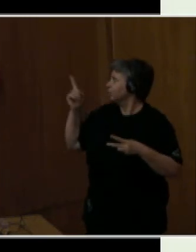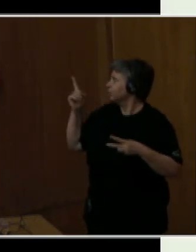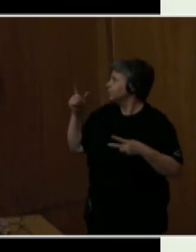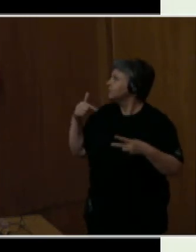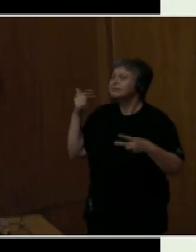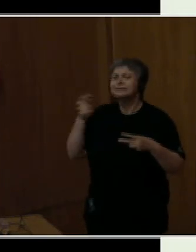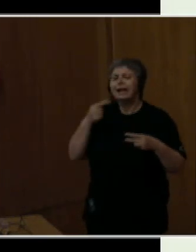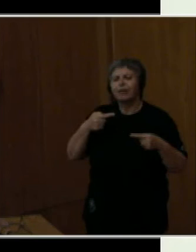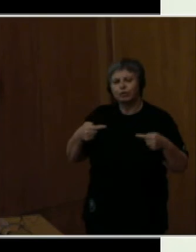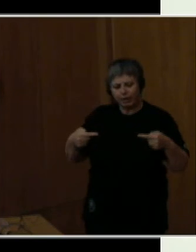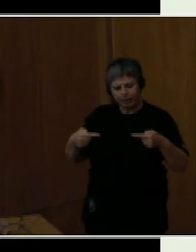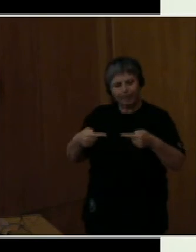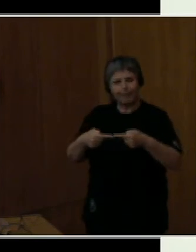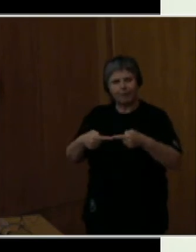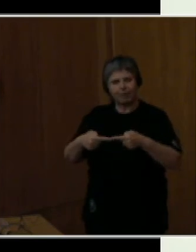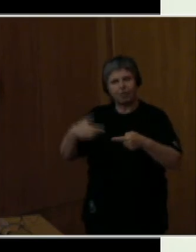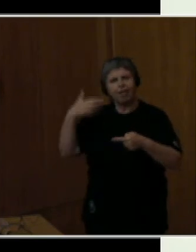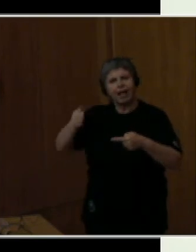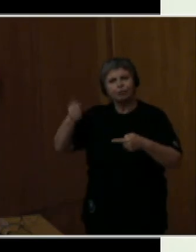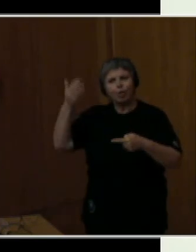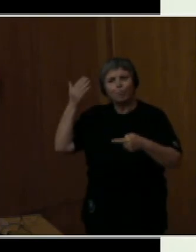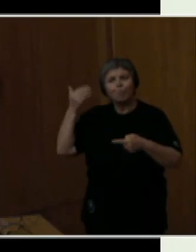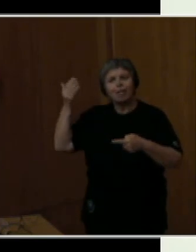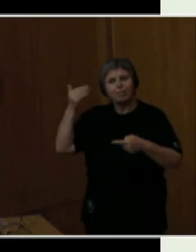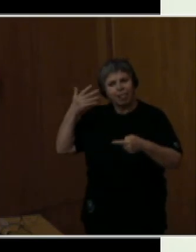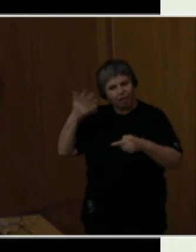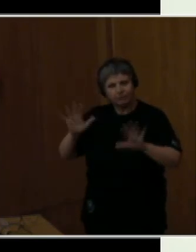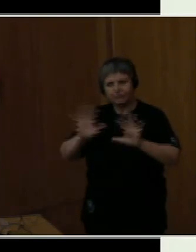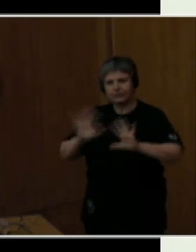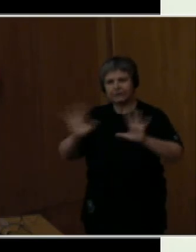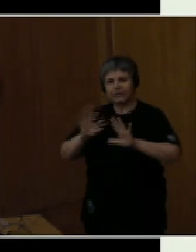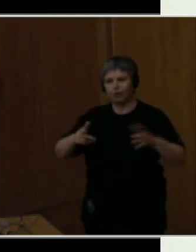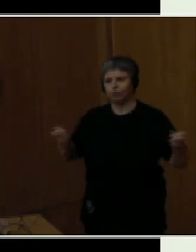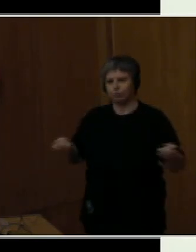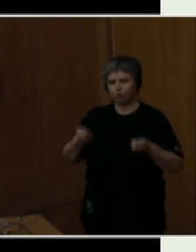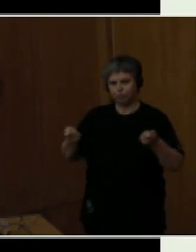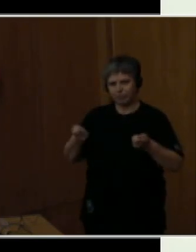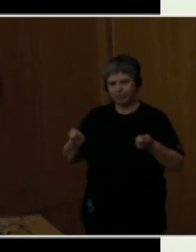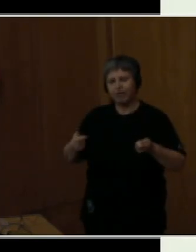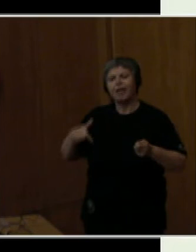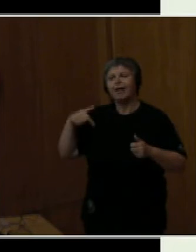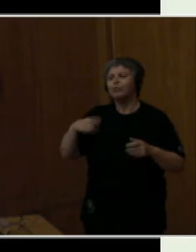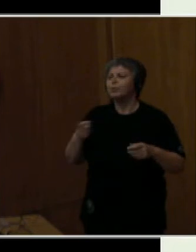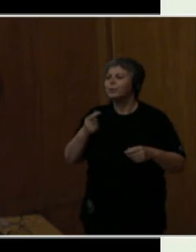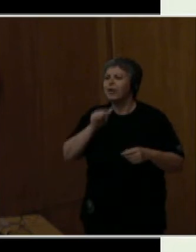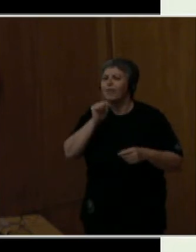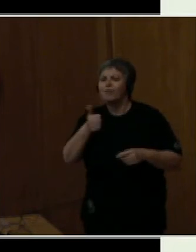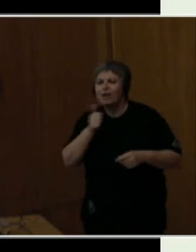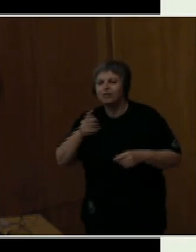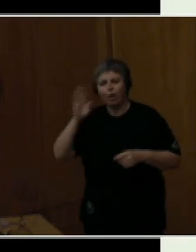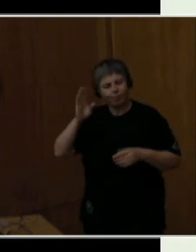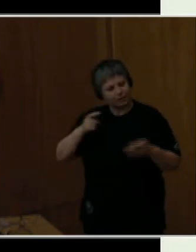κύρια εφαρμογή του ήταν στην καλωδιακή τηλεόραση και έχει πολύ ευρεία χρήση ιδιαίτερα σε άλλες χώρες. Βέλγιο, Αμερική και